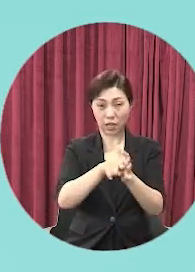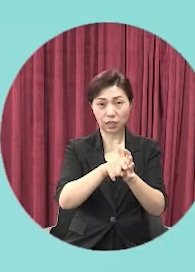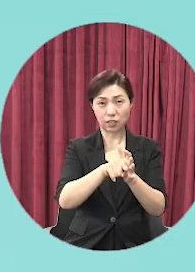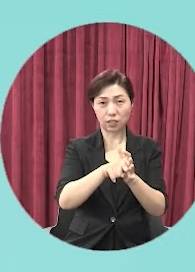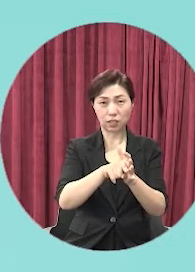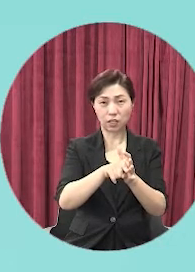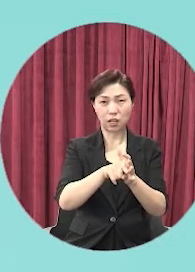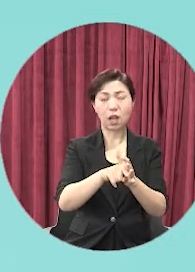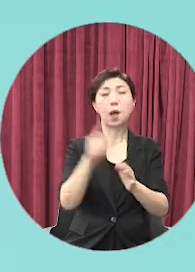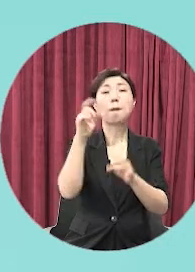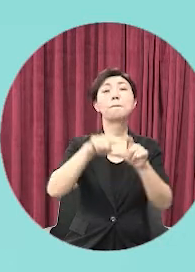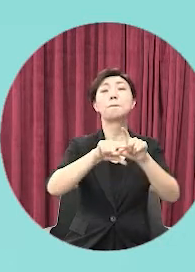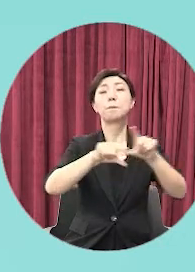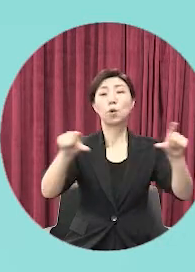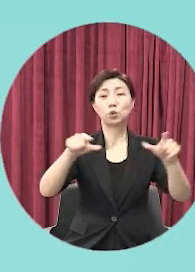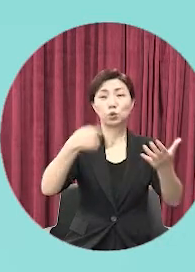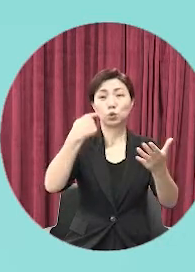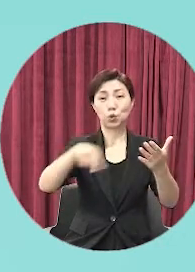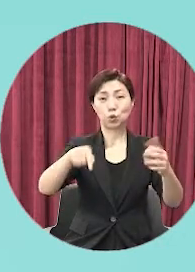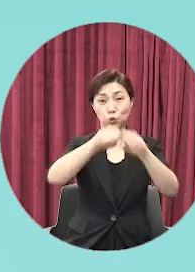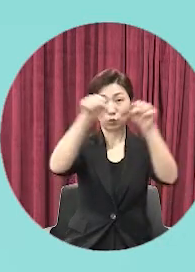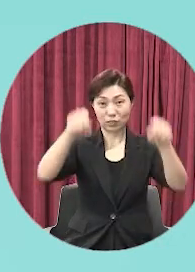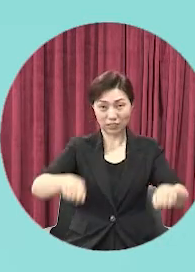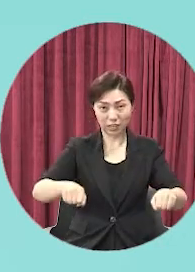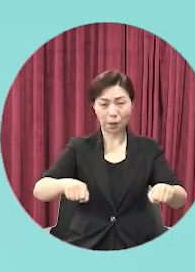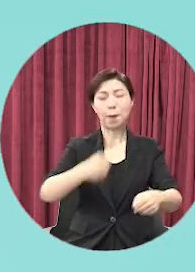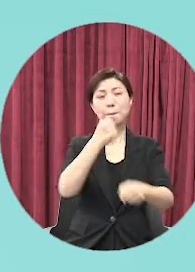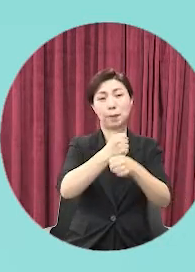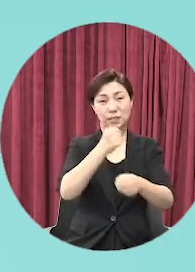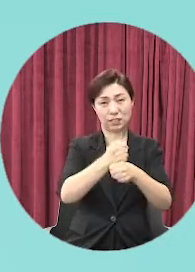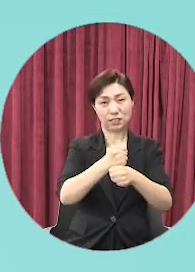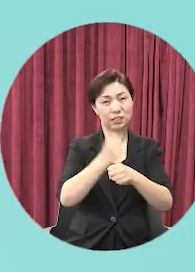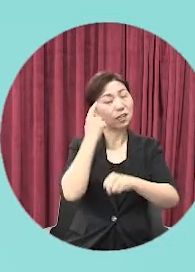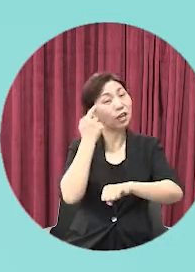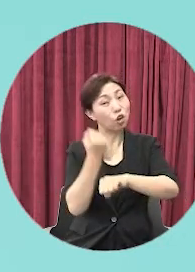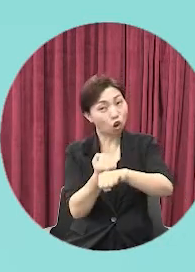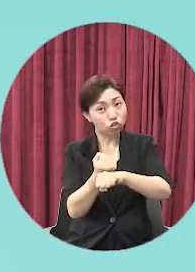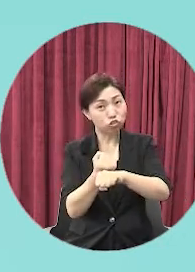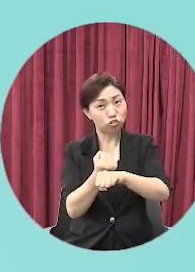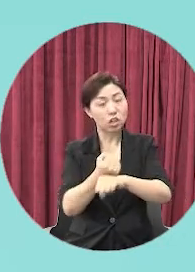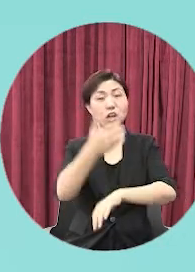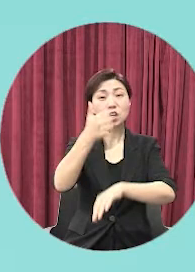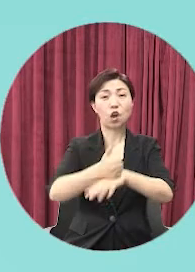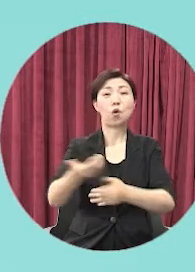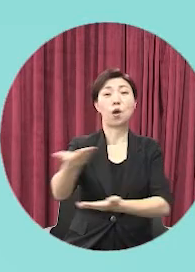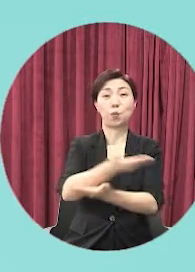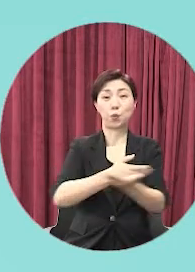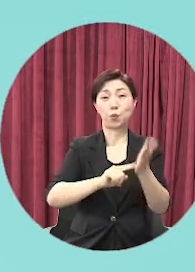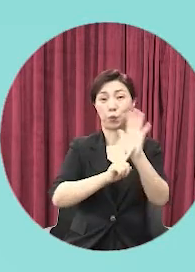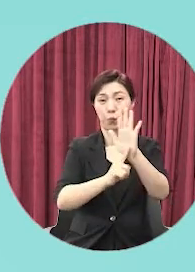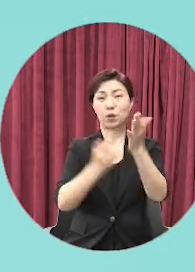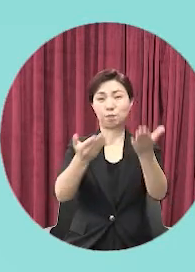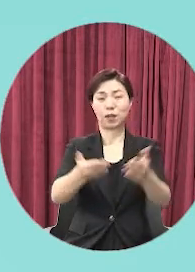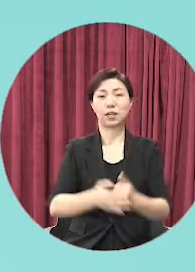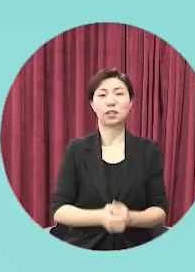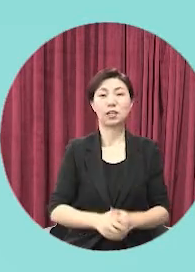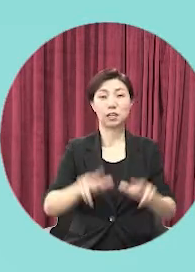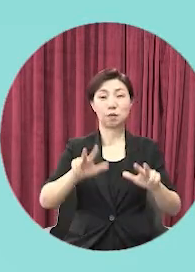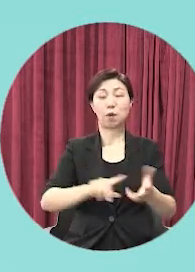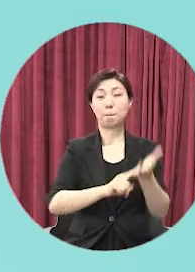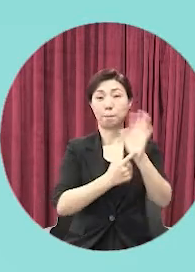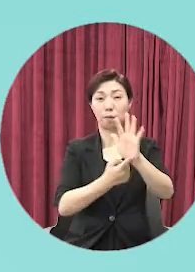표준 교육 프로그램 및 플랫폼 개발이라는 연구 결과에 대해 공유를 하실 텐데요. 이번